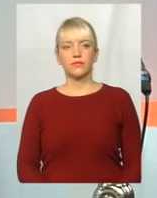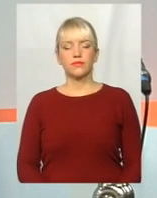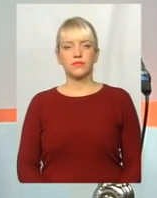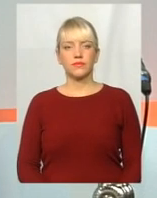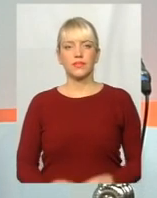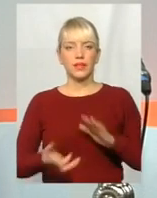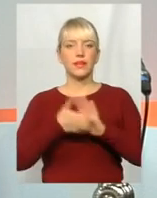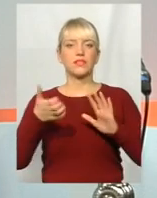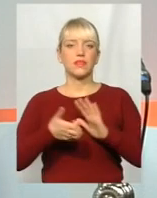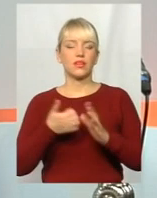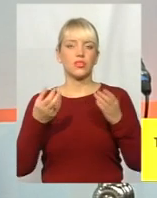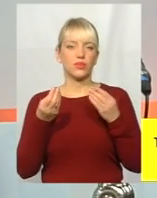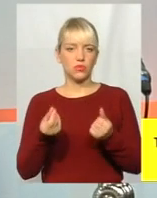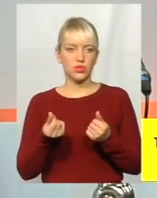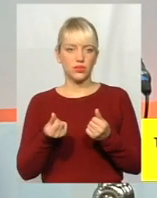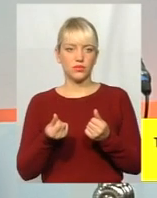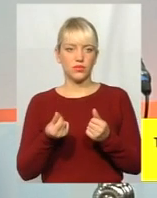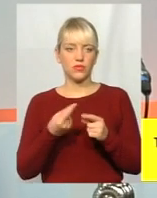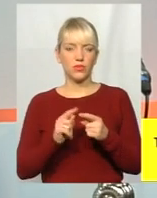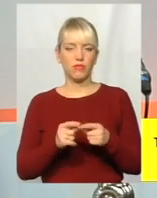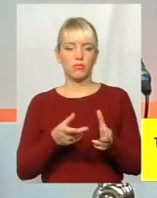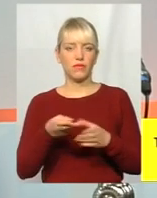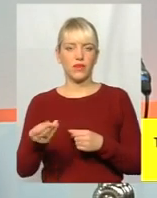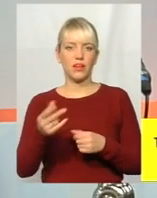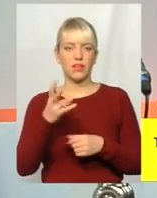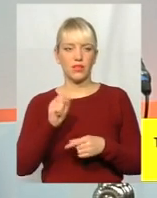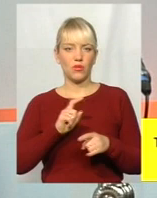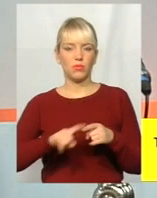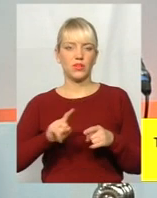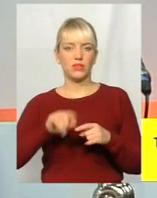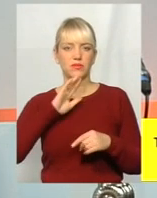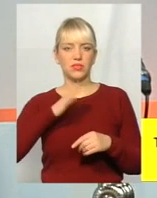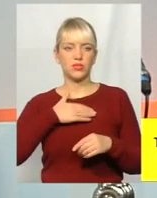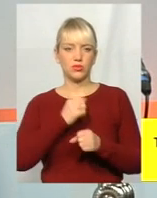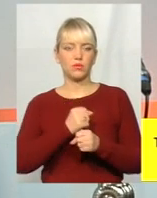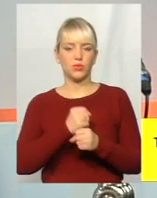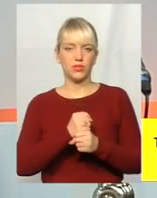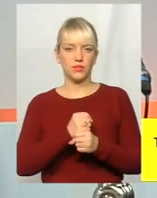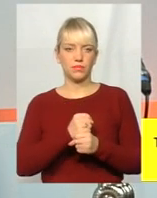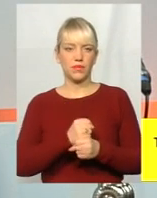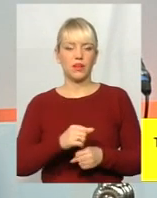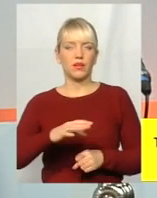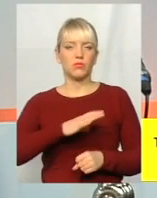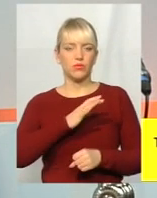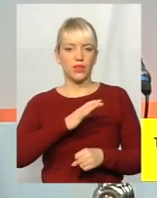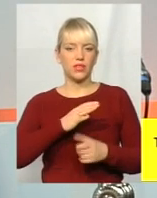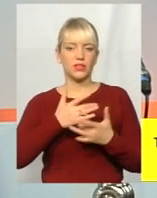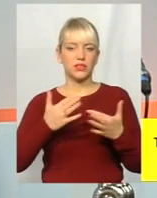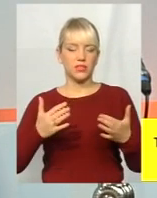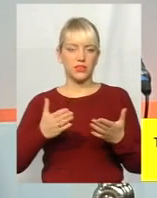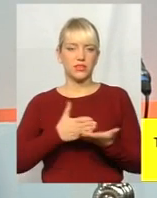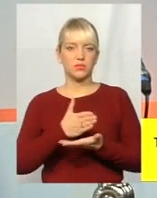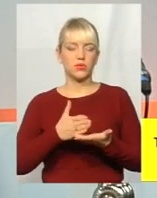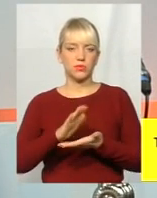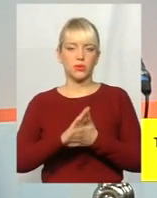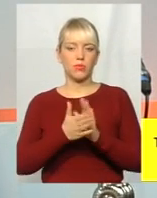Нестача коштів, вона впливає на оперативність нашої роботи. Бувають різні способи